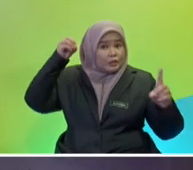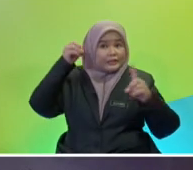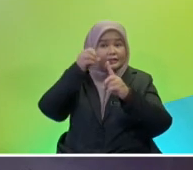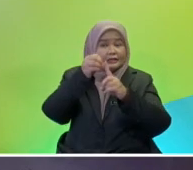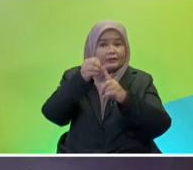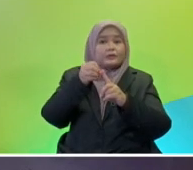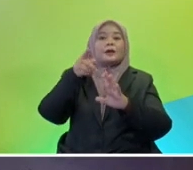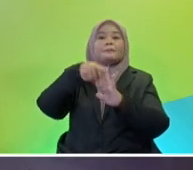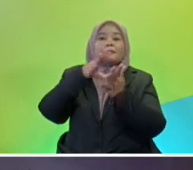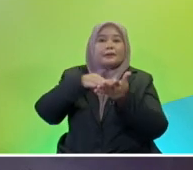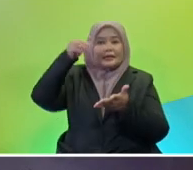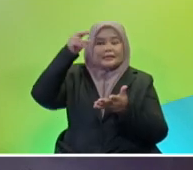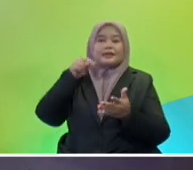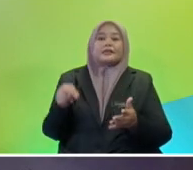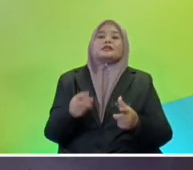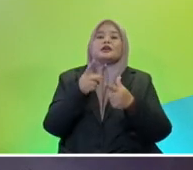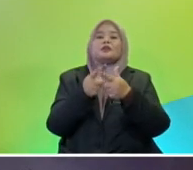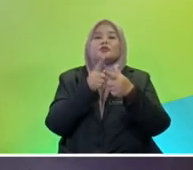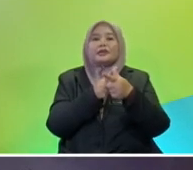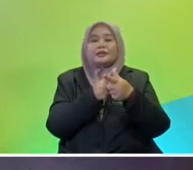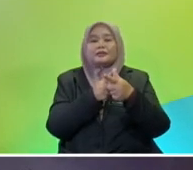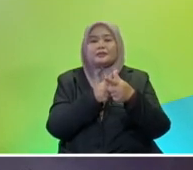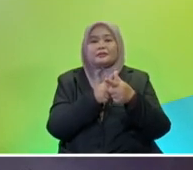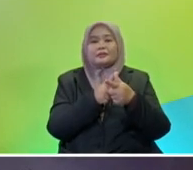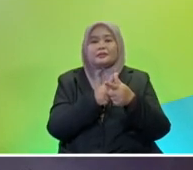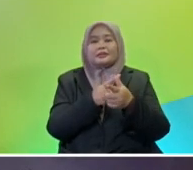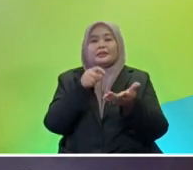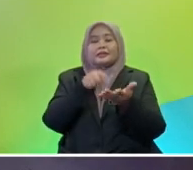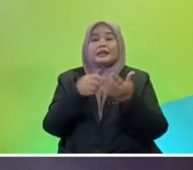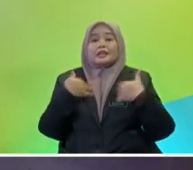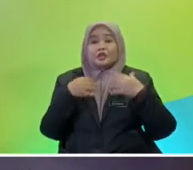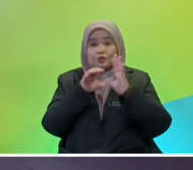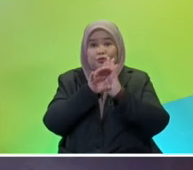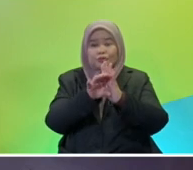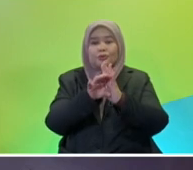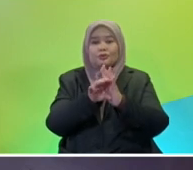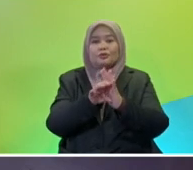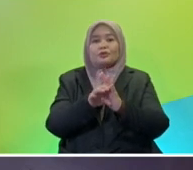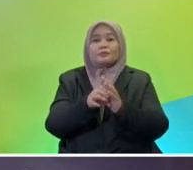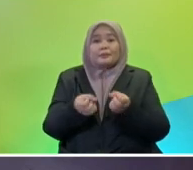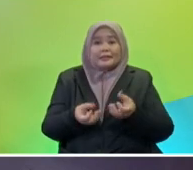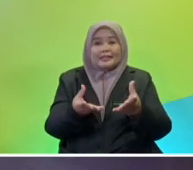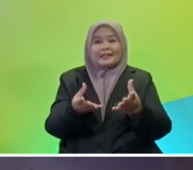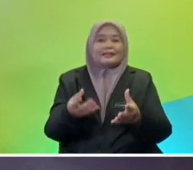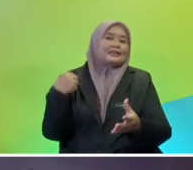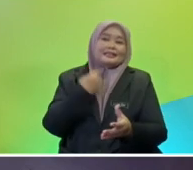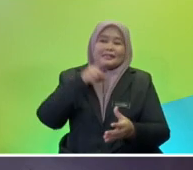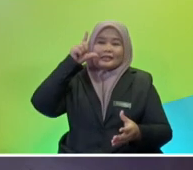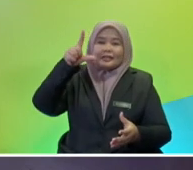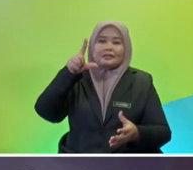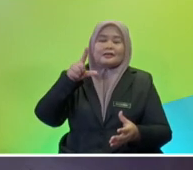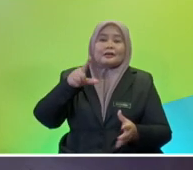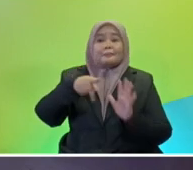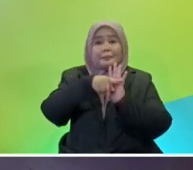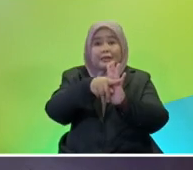pembelajaran Oke dan kemudian ini adalah contoh pembentangan dan kita lihat paparan